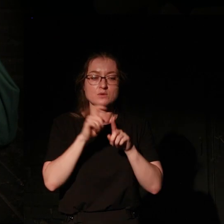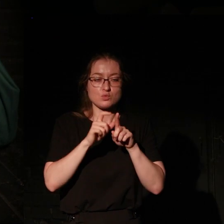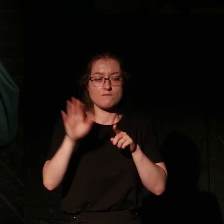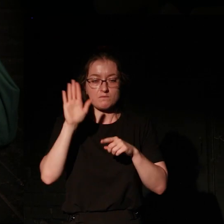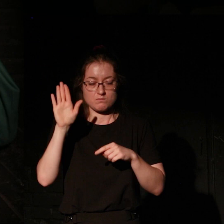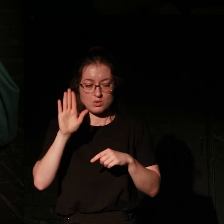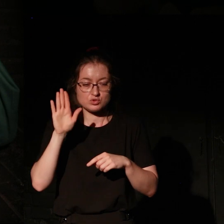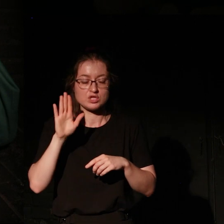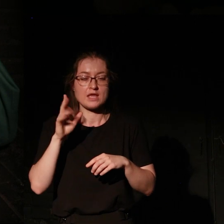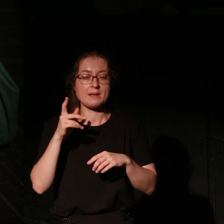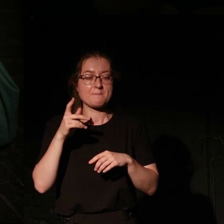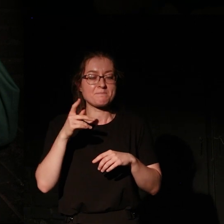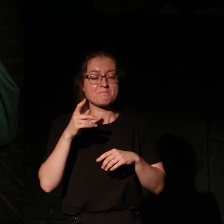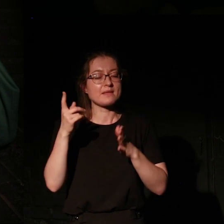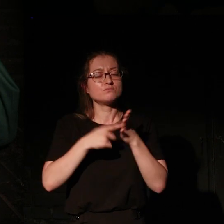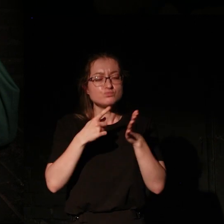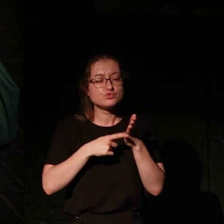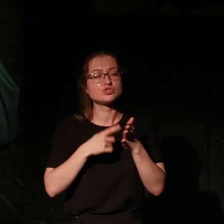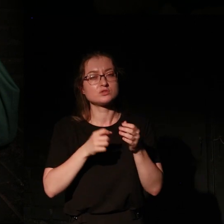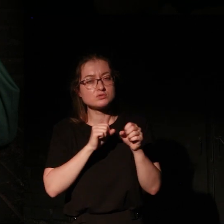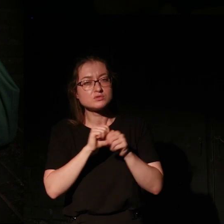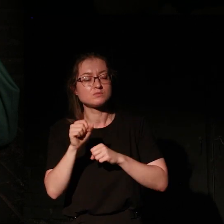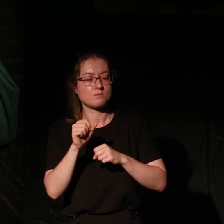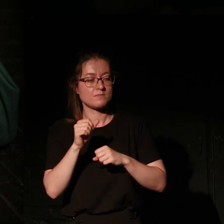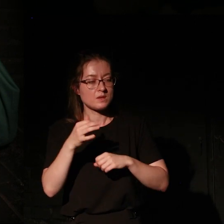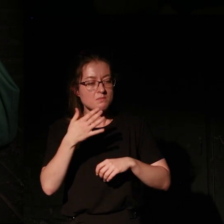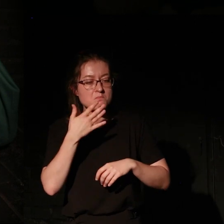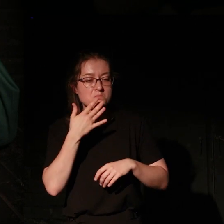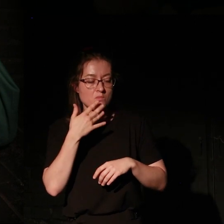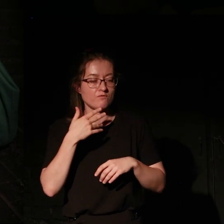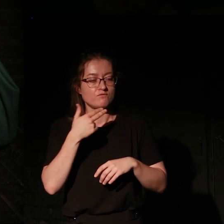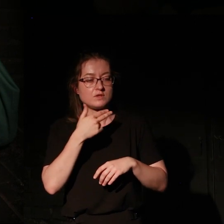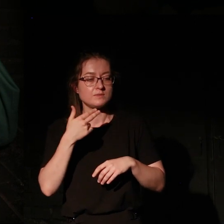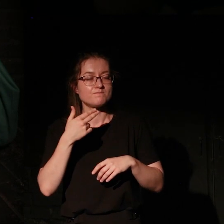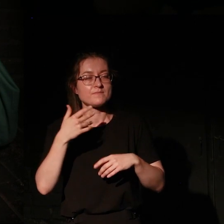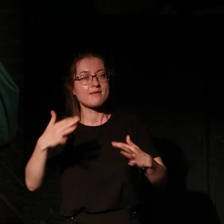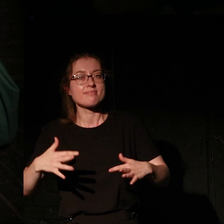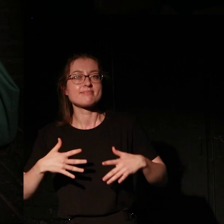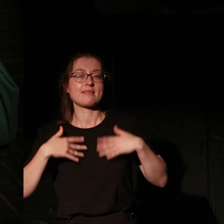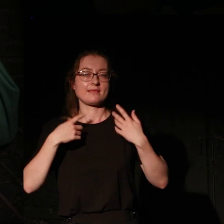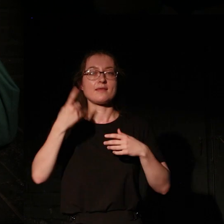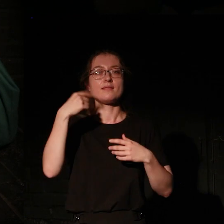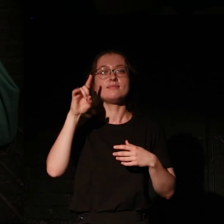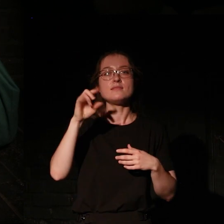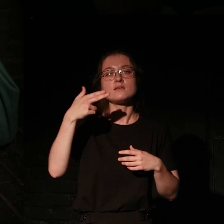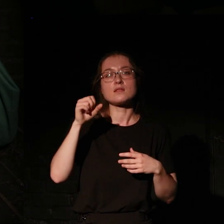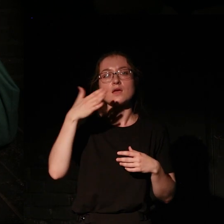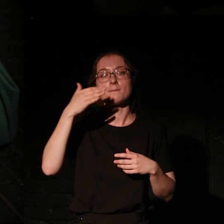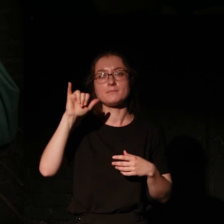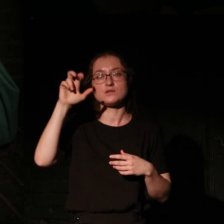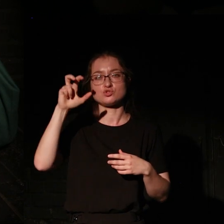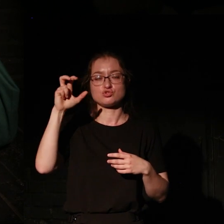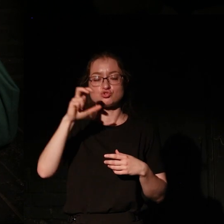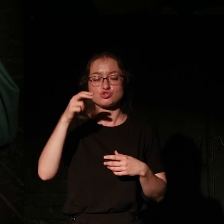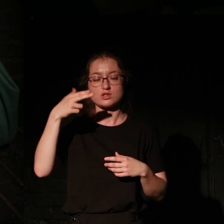Mówi się często o tak zwanym natchnieniu dynamicznym. To jest takie, albo natchnienie takim podwójnym,